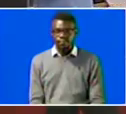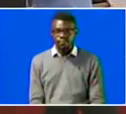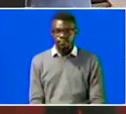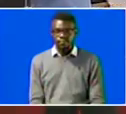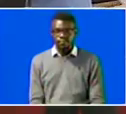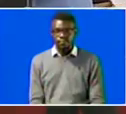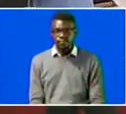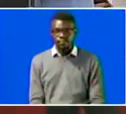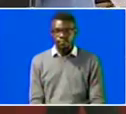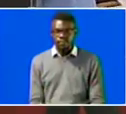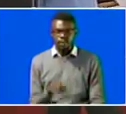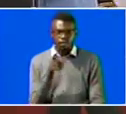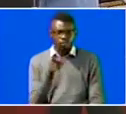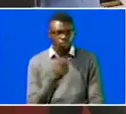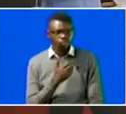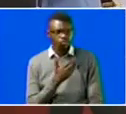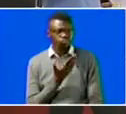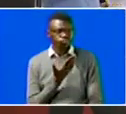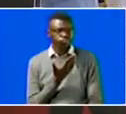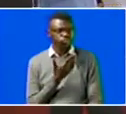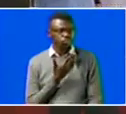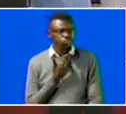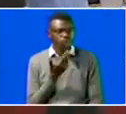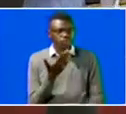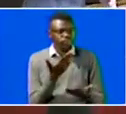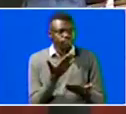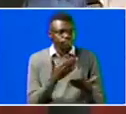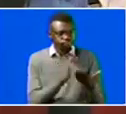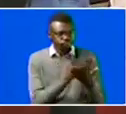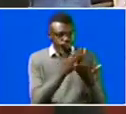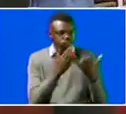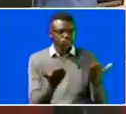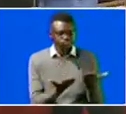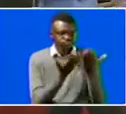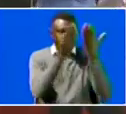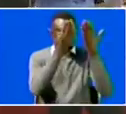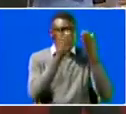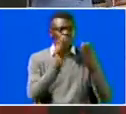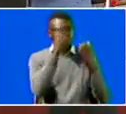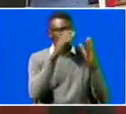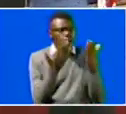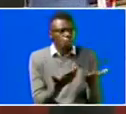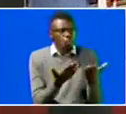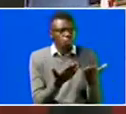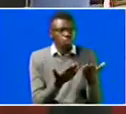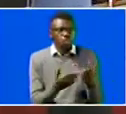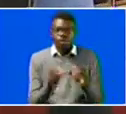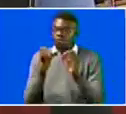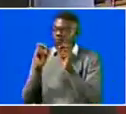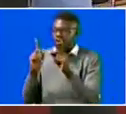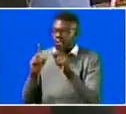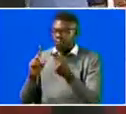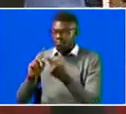Yeah. Yeah. What do you want to make, how do you want to make a difference in this music industry ya Kenya na lebo yako? Okay. Number one